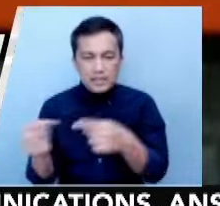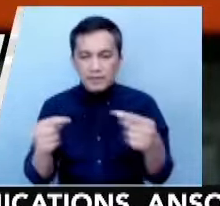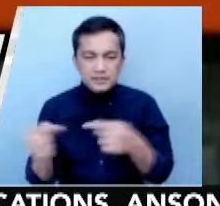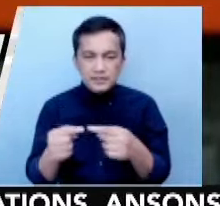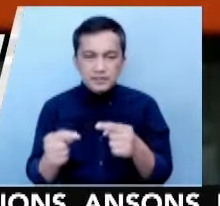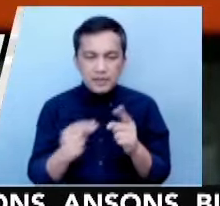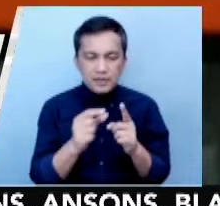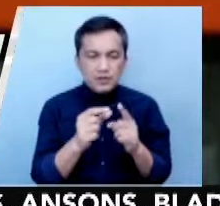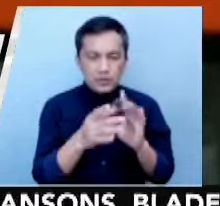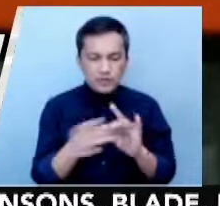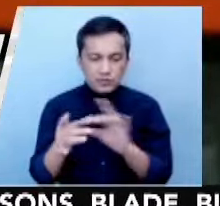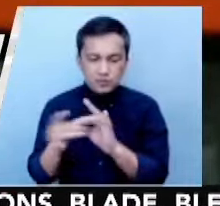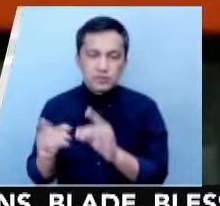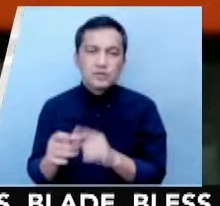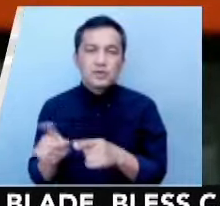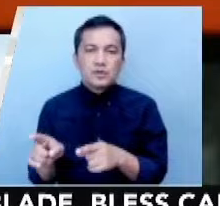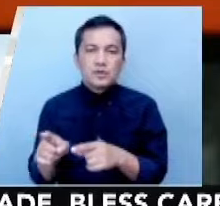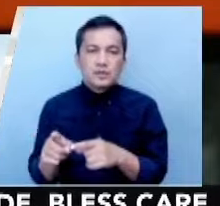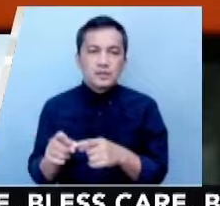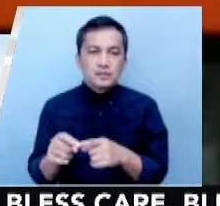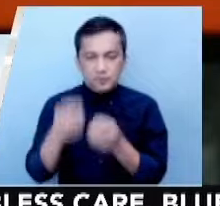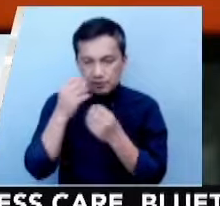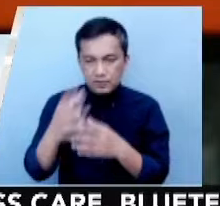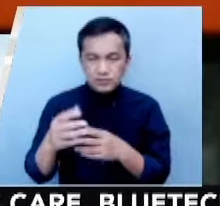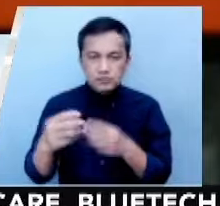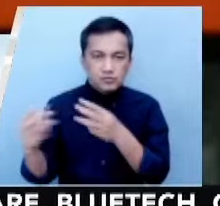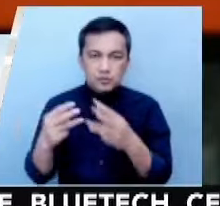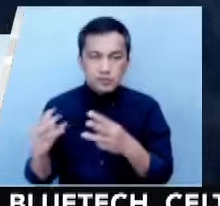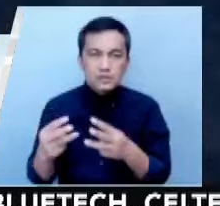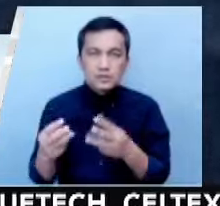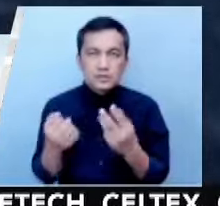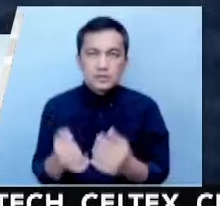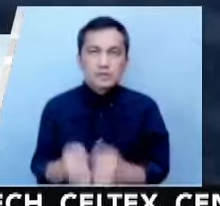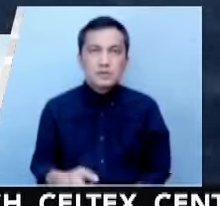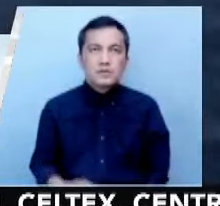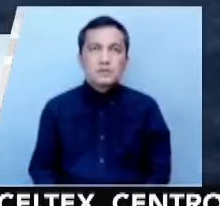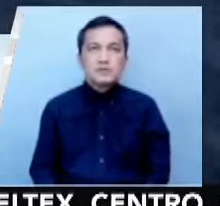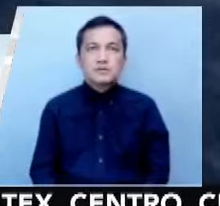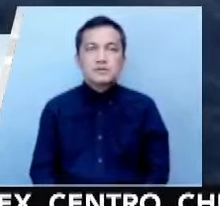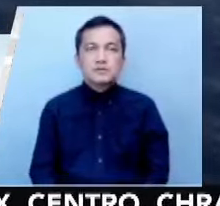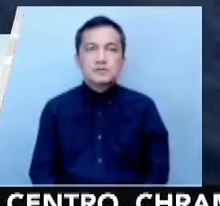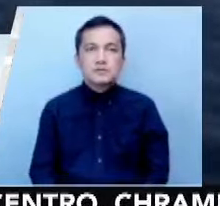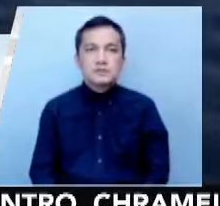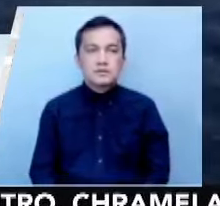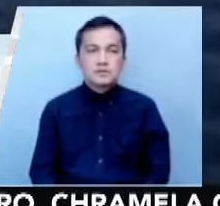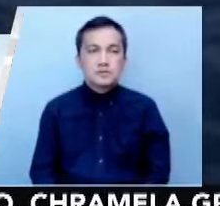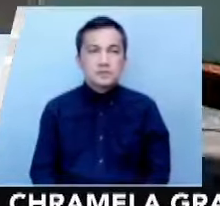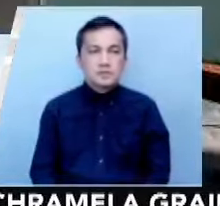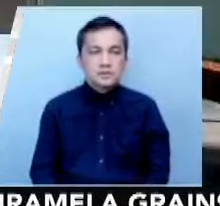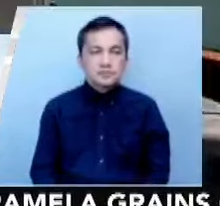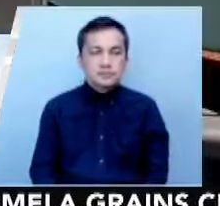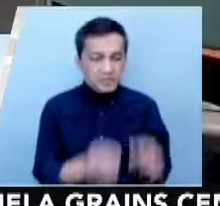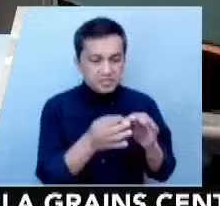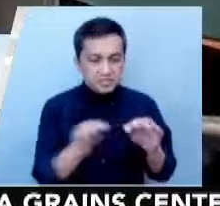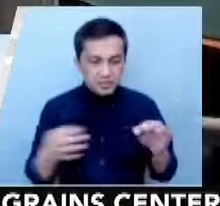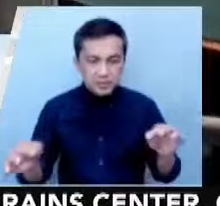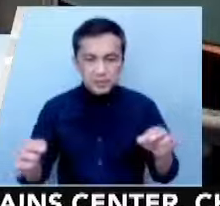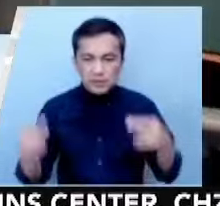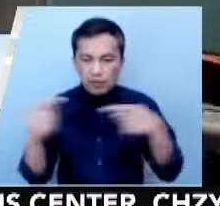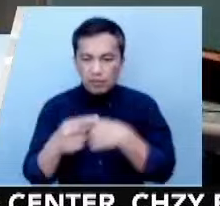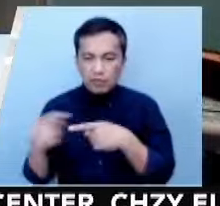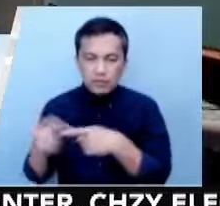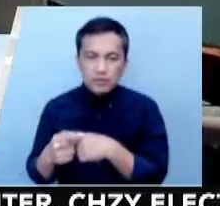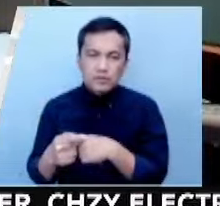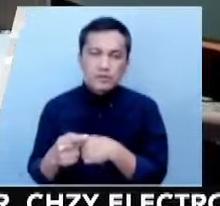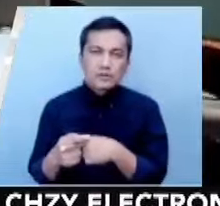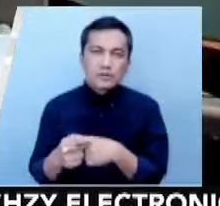information warfare ngayon na kung saan meron pong mga statements na kinukontra ng statements na